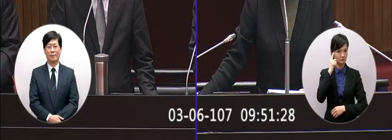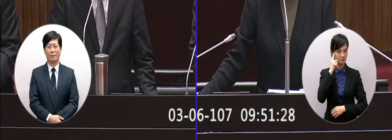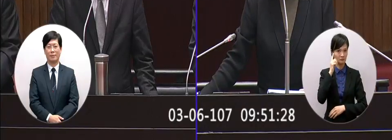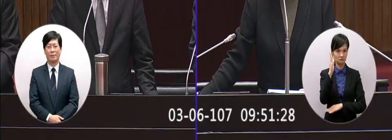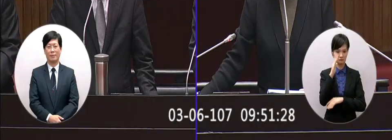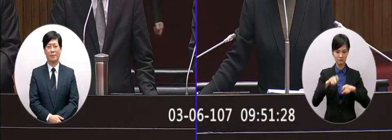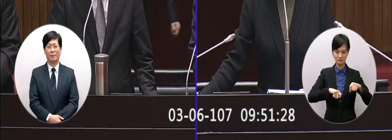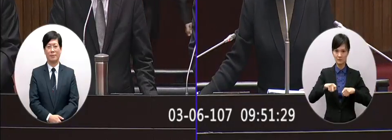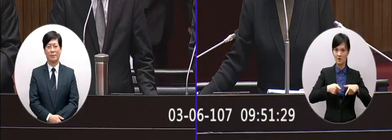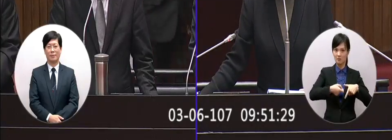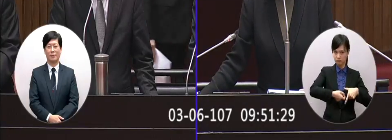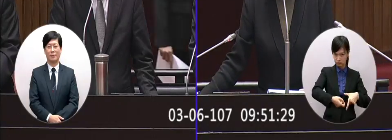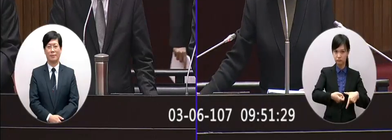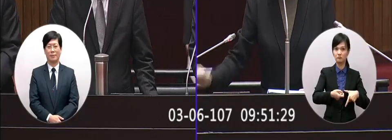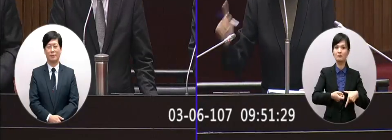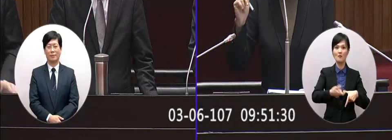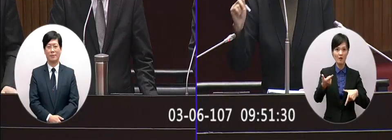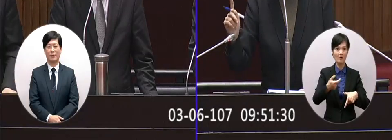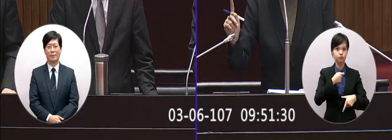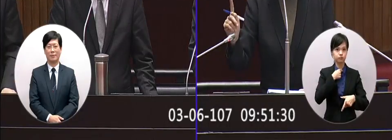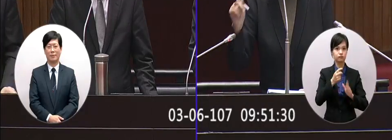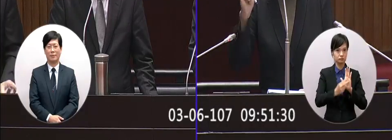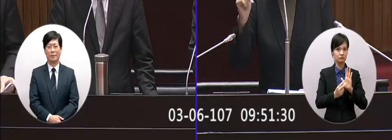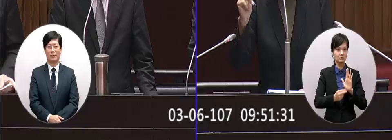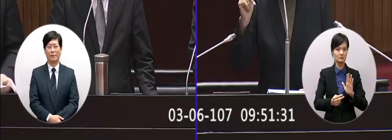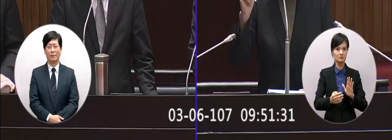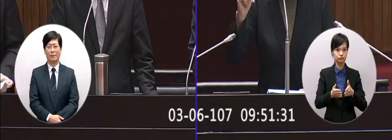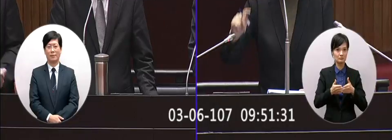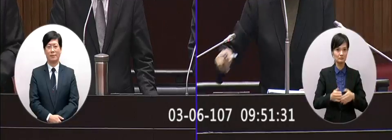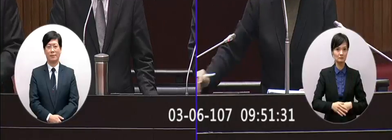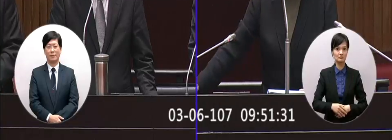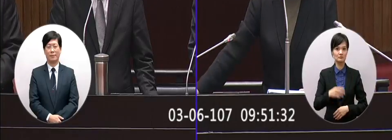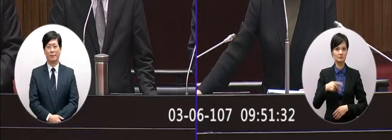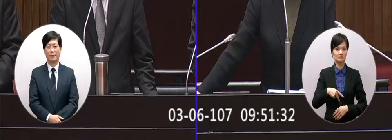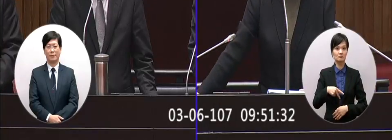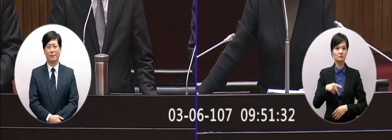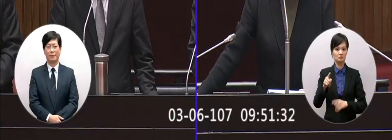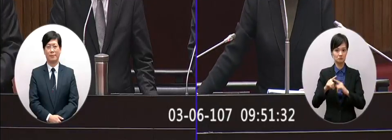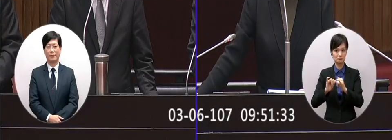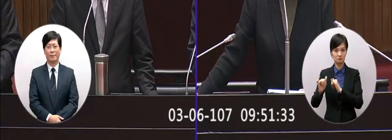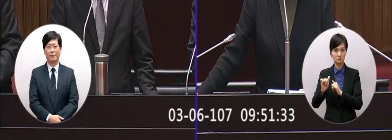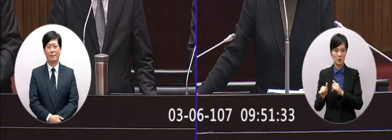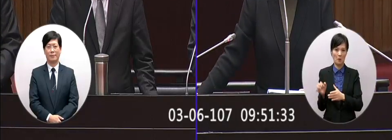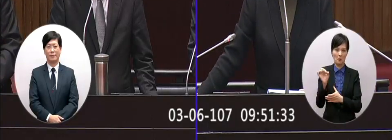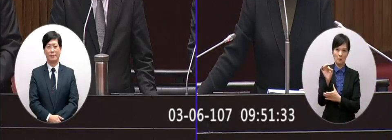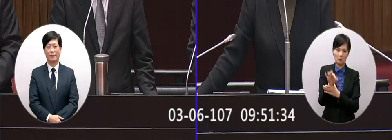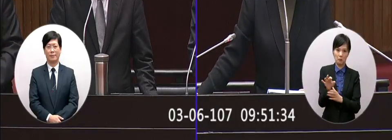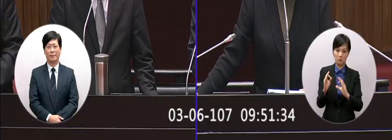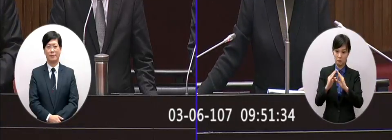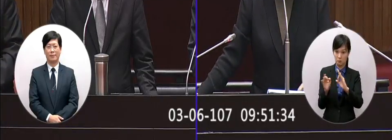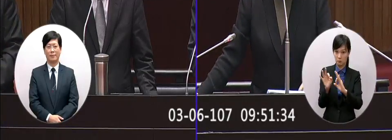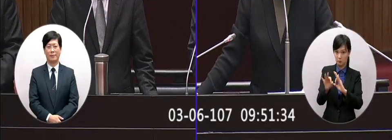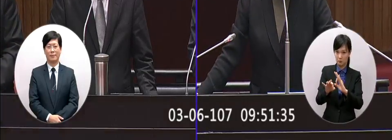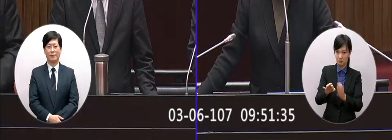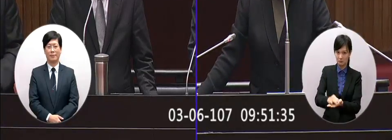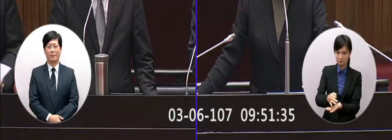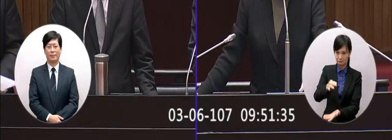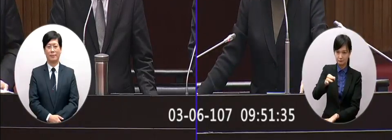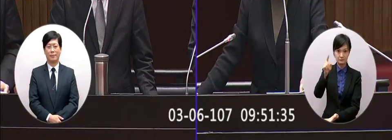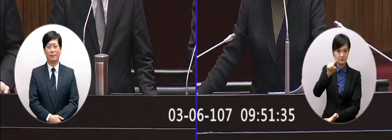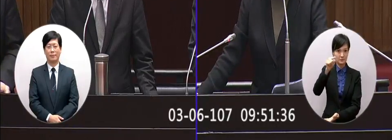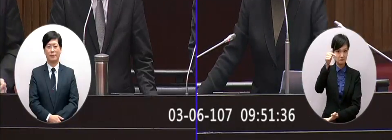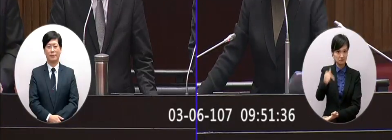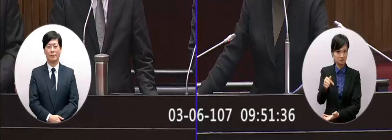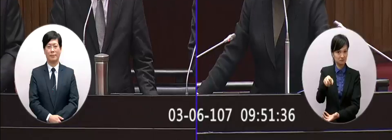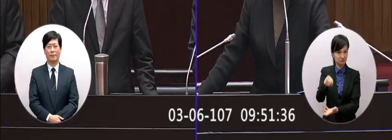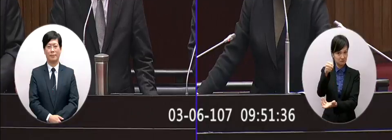开透明，尤其牵涉到1000亿人民的存款，我们更应该要谨慎小心。院长，